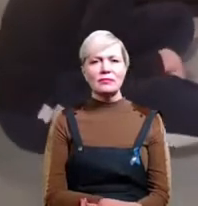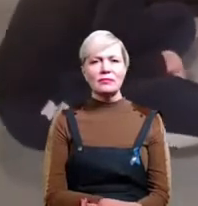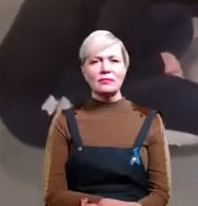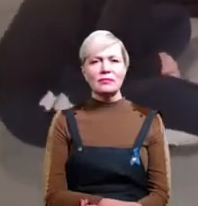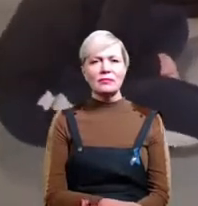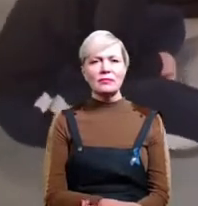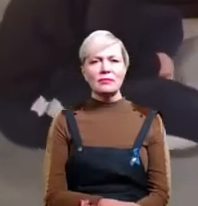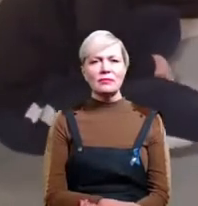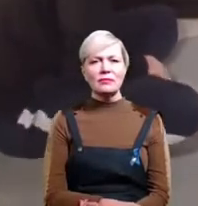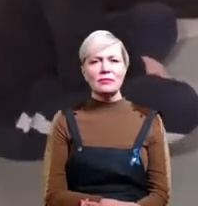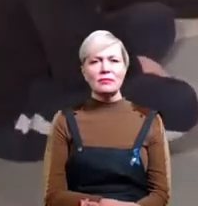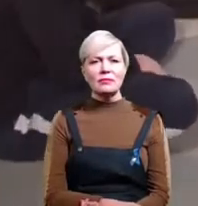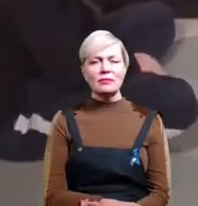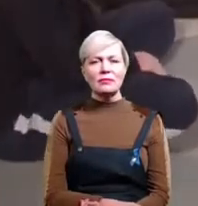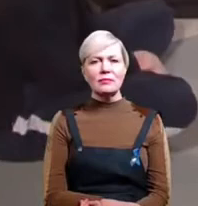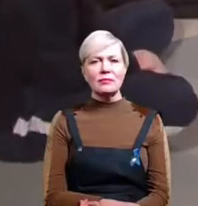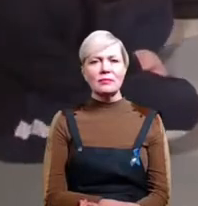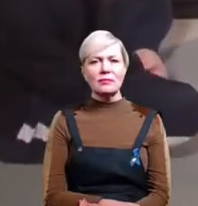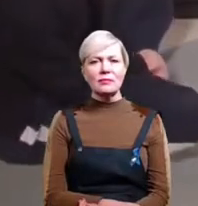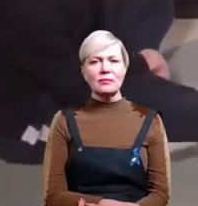Я сейчас запою вместе с вами.